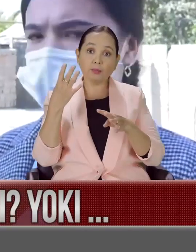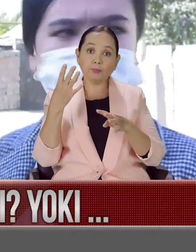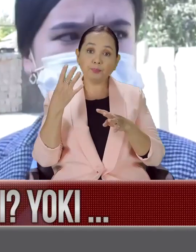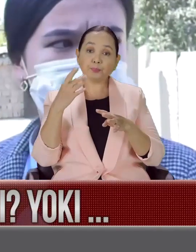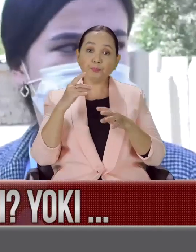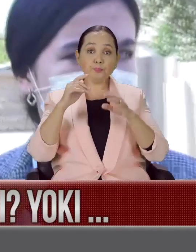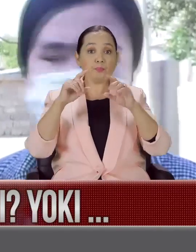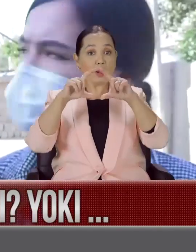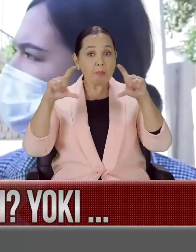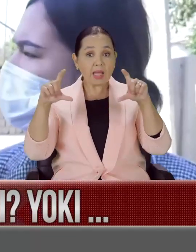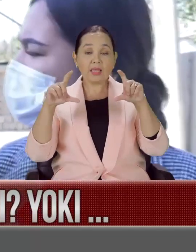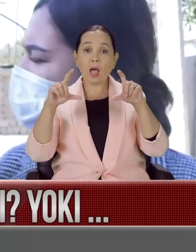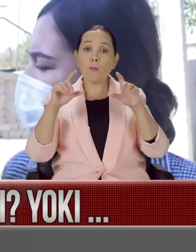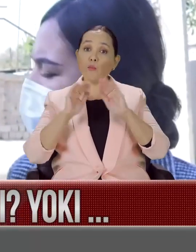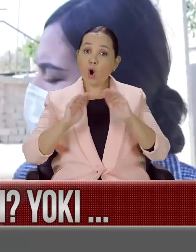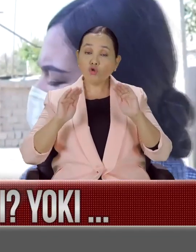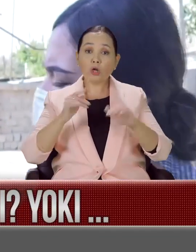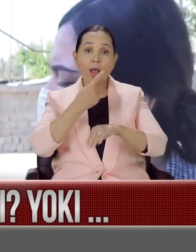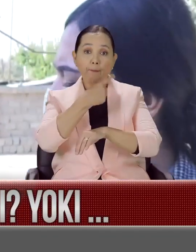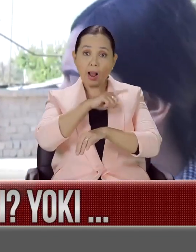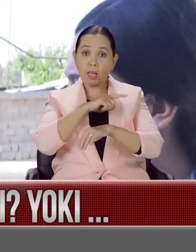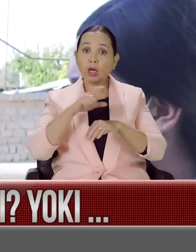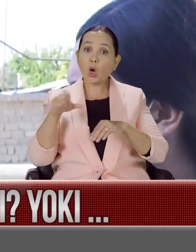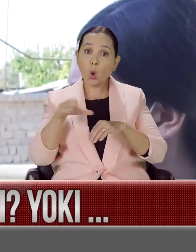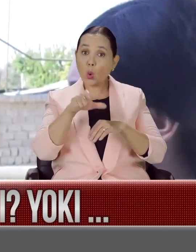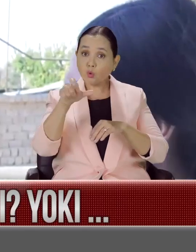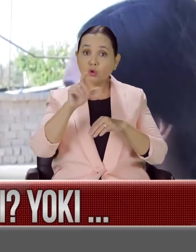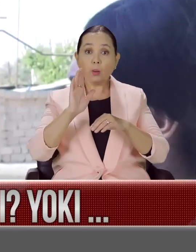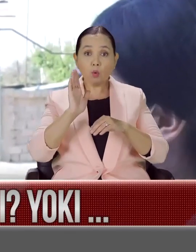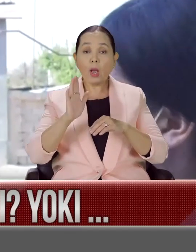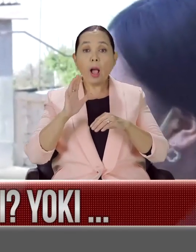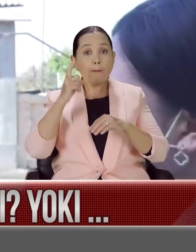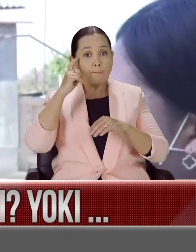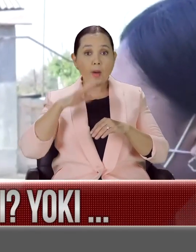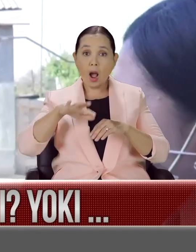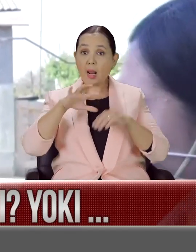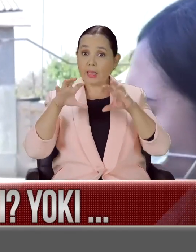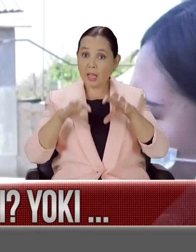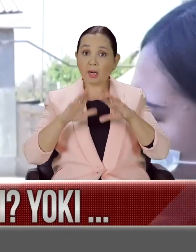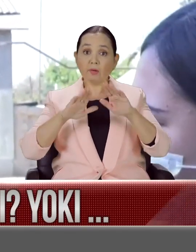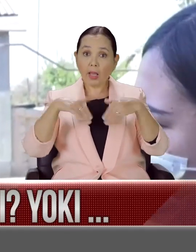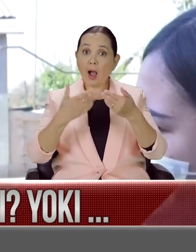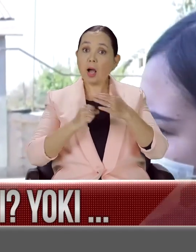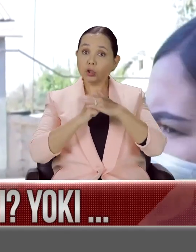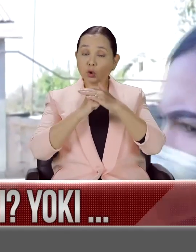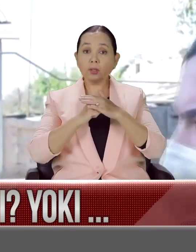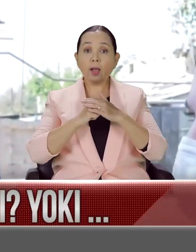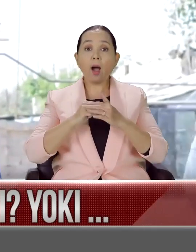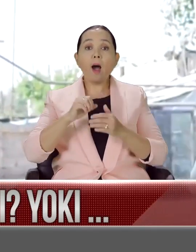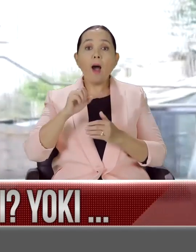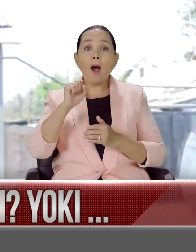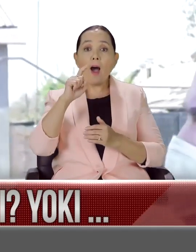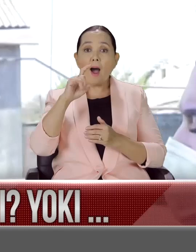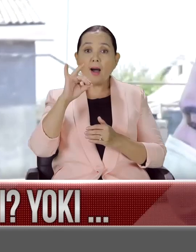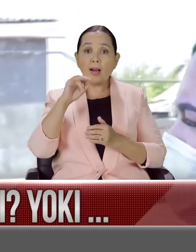birinchi navbatda maktab, bog'chalarga, poliklinikaga oboradigan ko'cha bo'ladi. Mahalla raisining taklifiga asosan. Bu yil Ahli